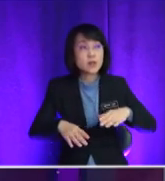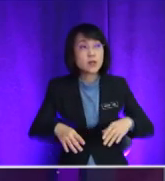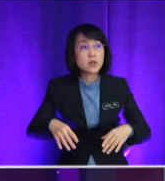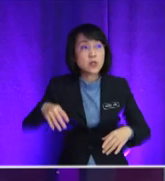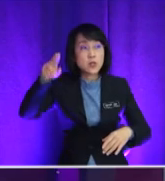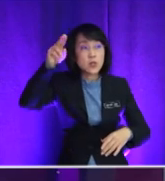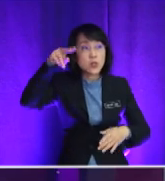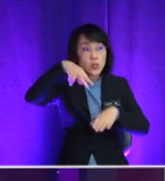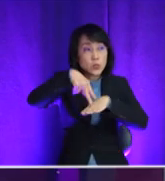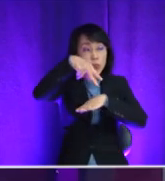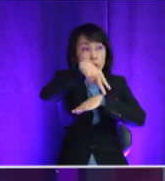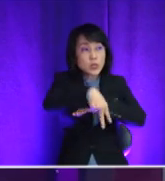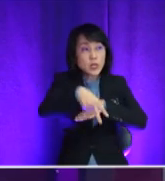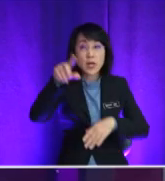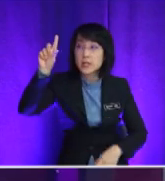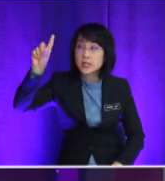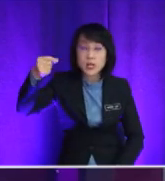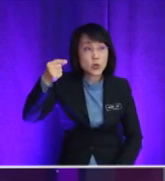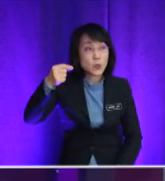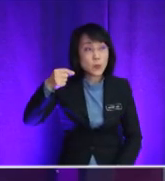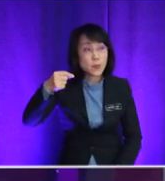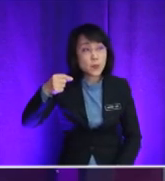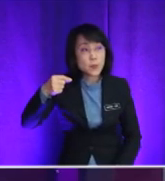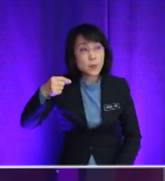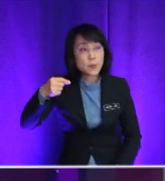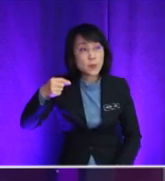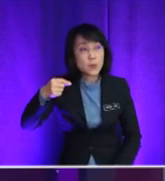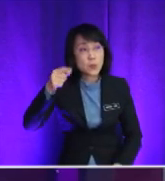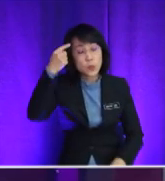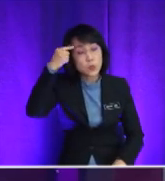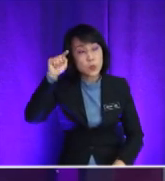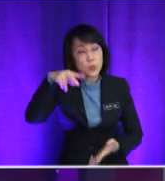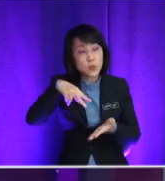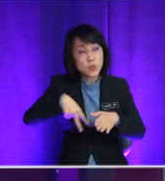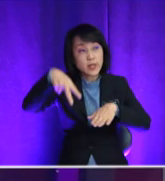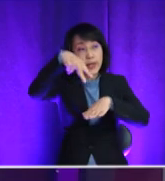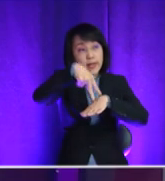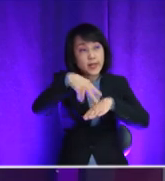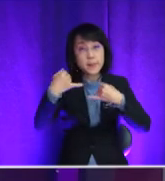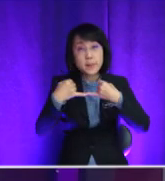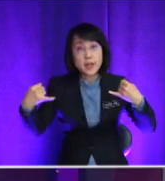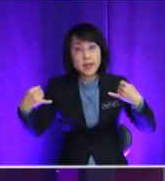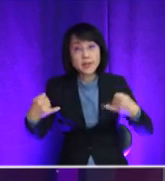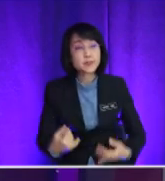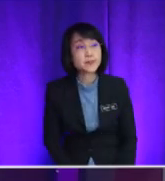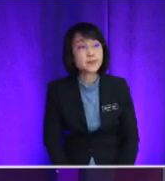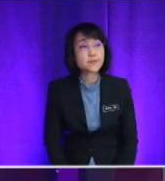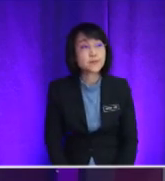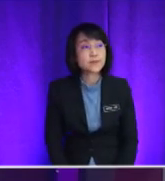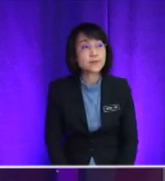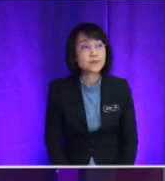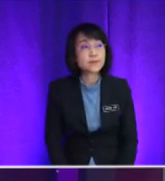turunkan jarum dan dia akan naikkan benang ya yang di bawah dan selepas tuh kita